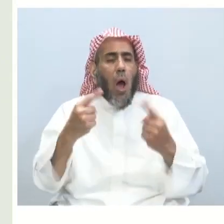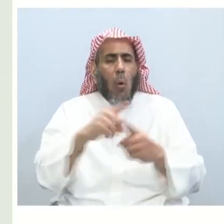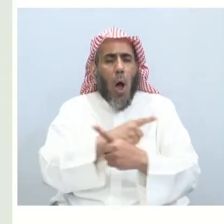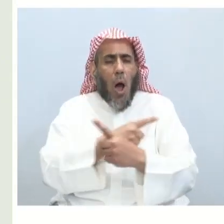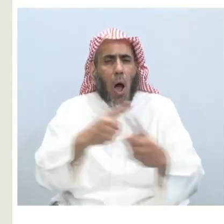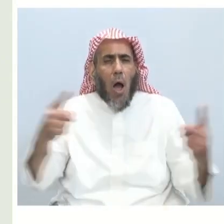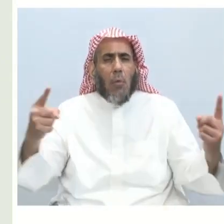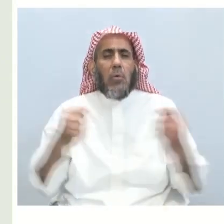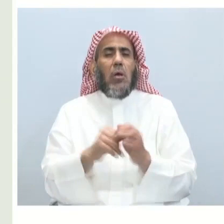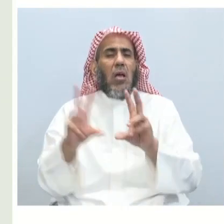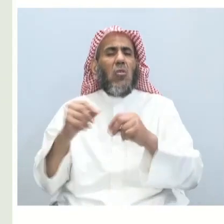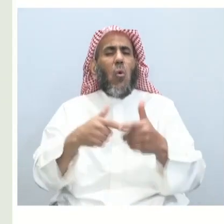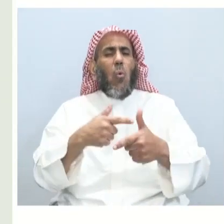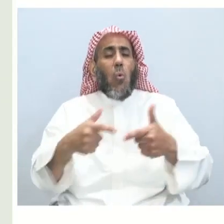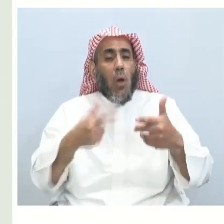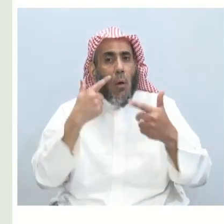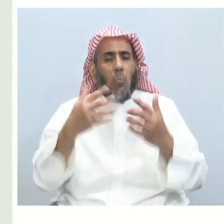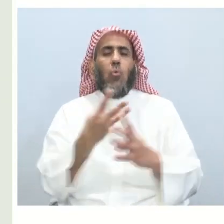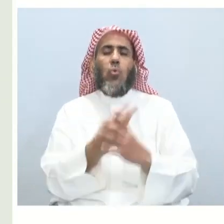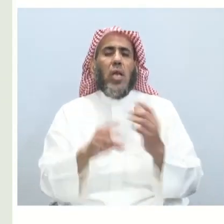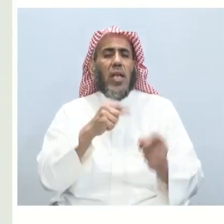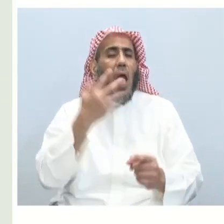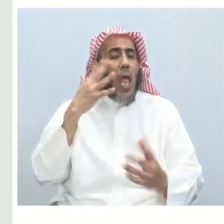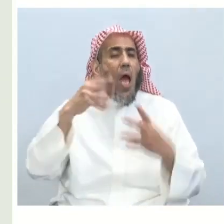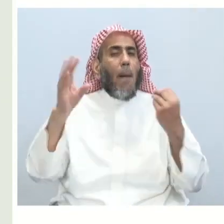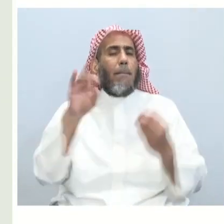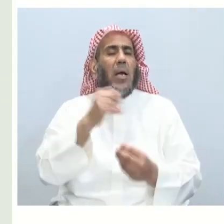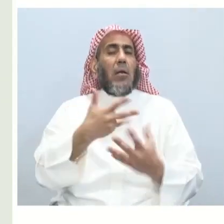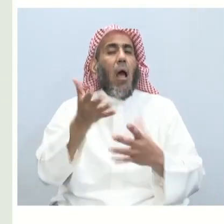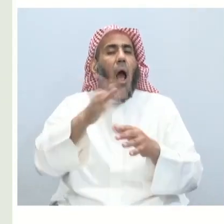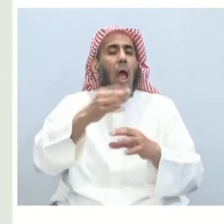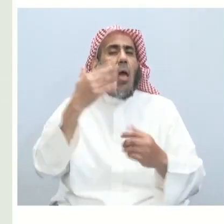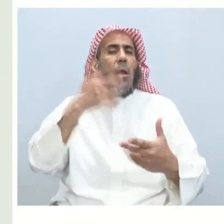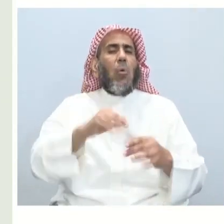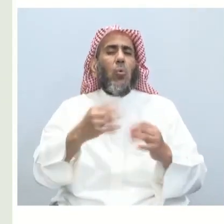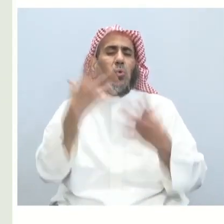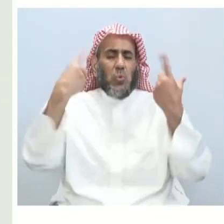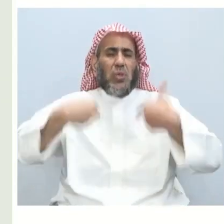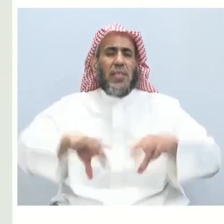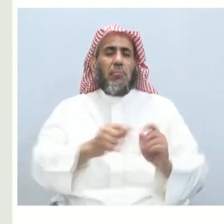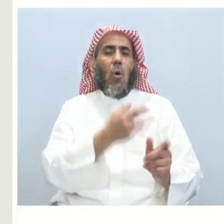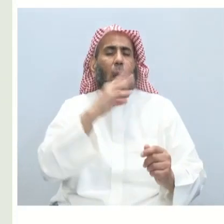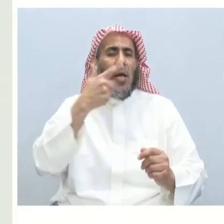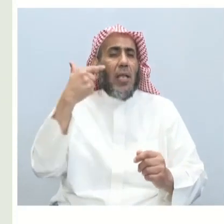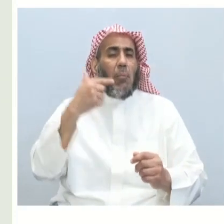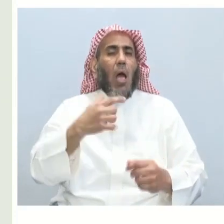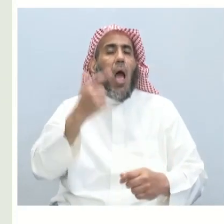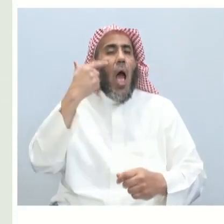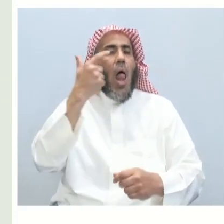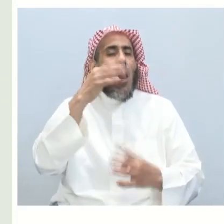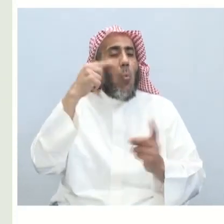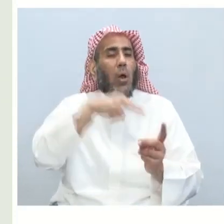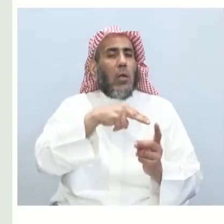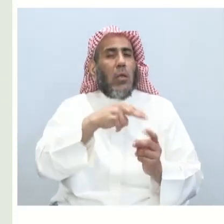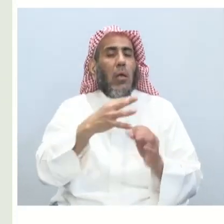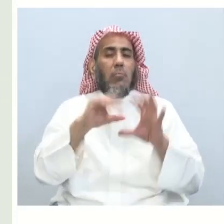موكبا اثر موكبي بنيه يا من غيب الموت جسمها وان لم تغب عن مقلتي